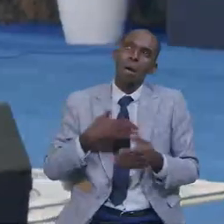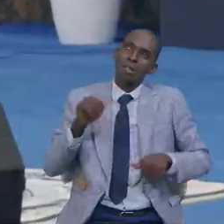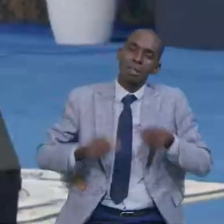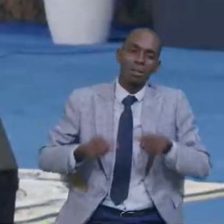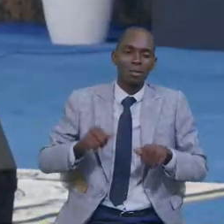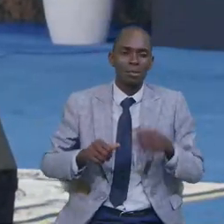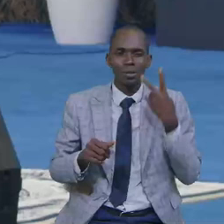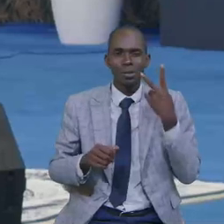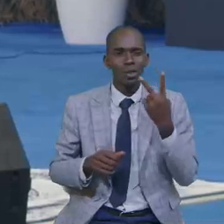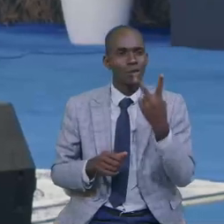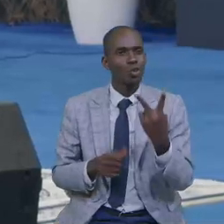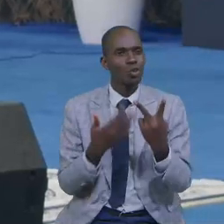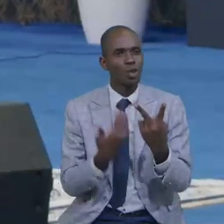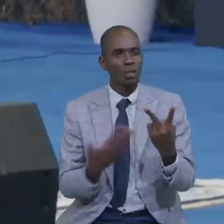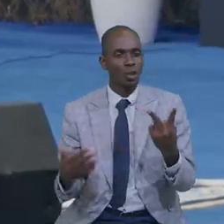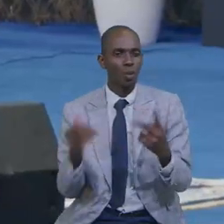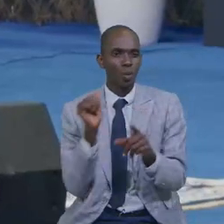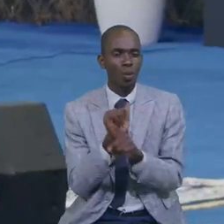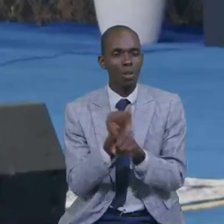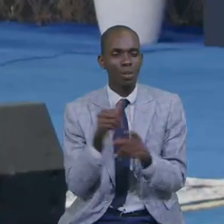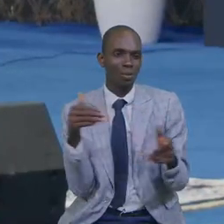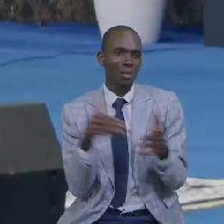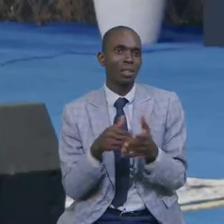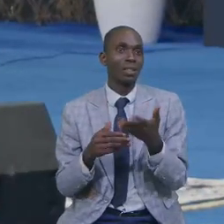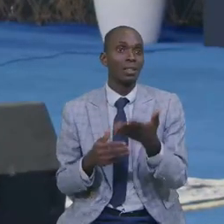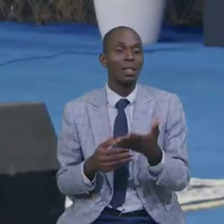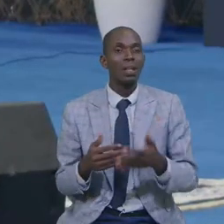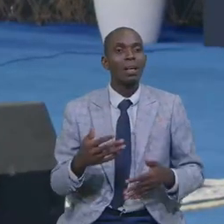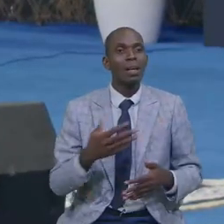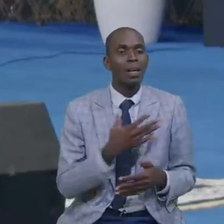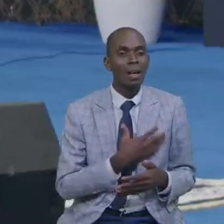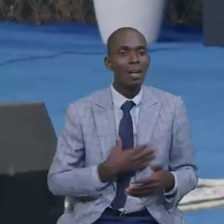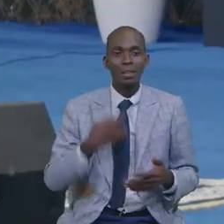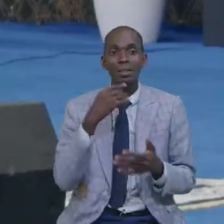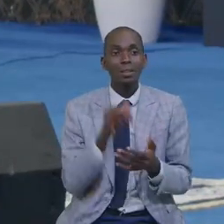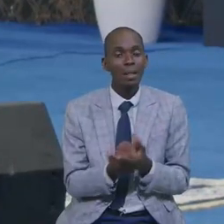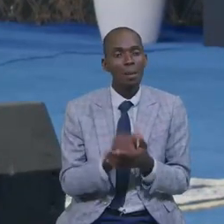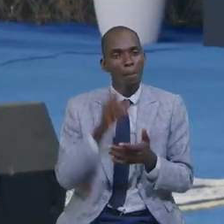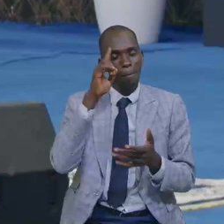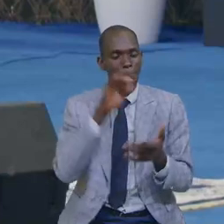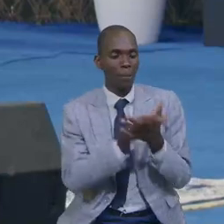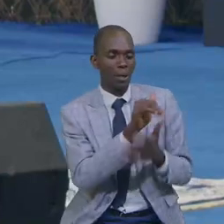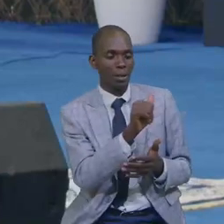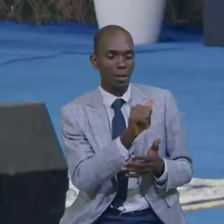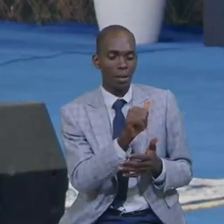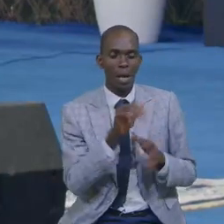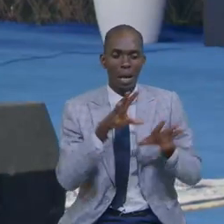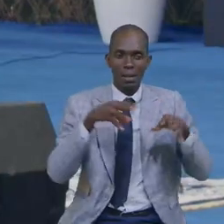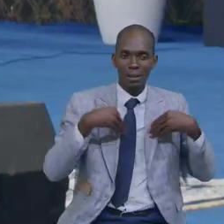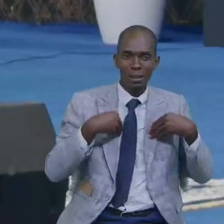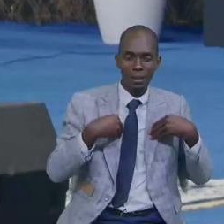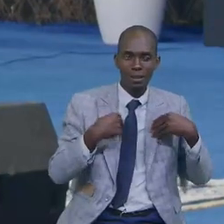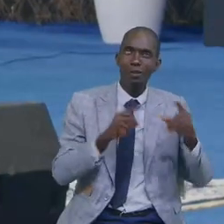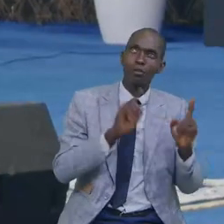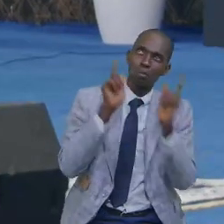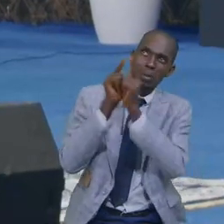il y avait deux forces qui agissaient dans sa dans son esprit une voix disait croire accepte